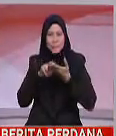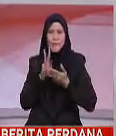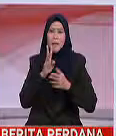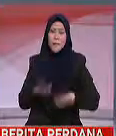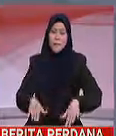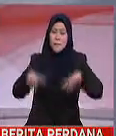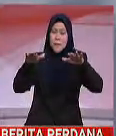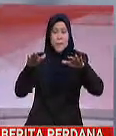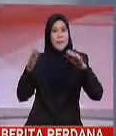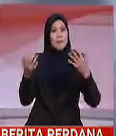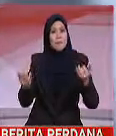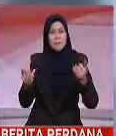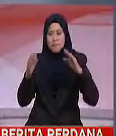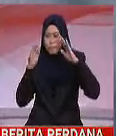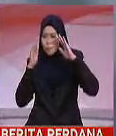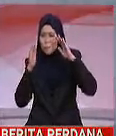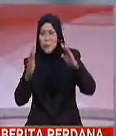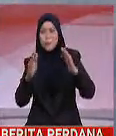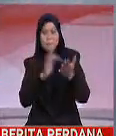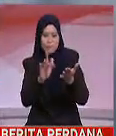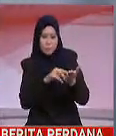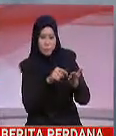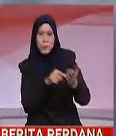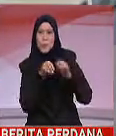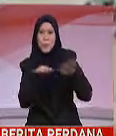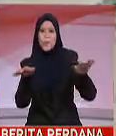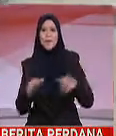musibah tentunya mencuri tumpuan warganet.